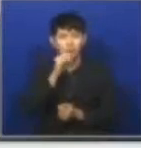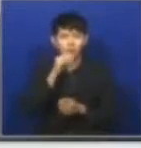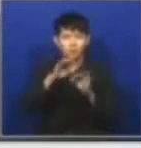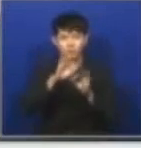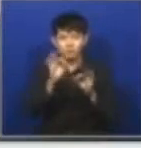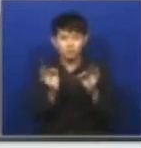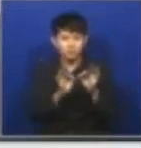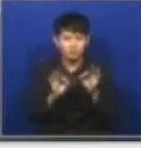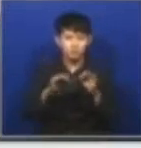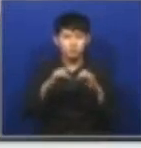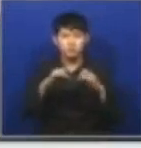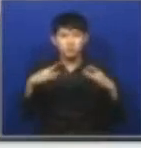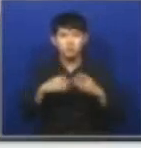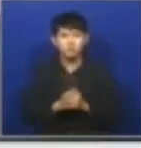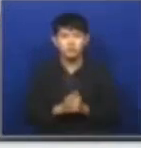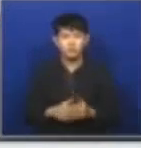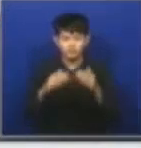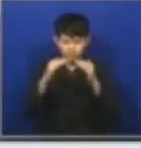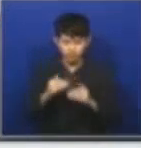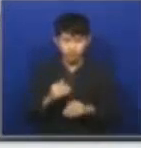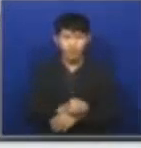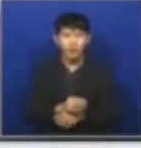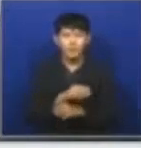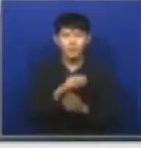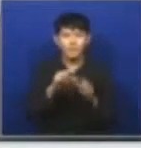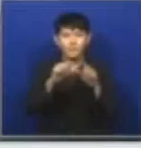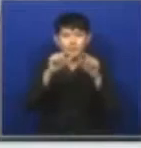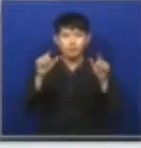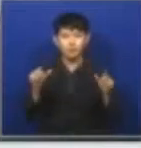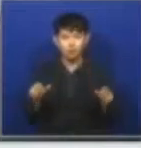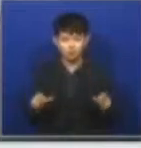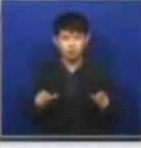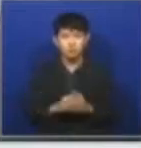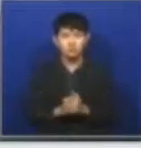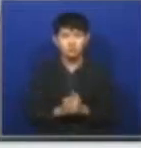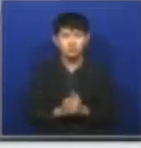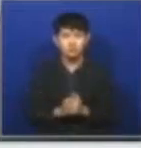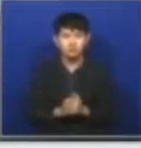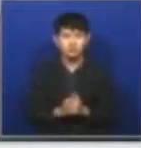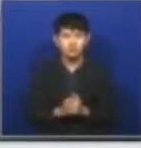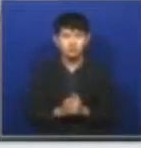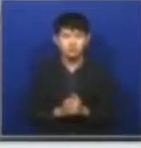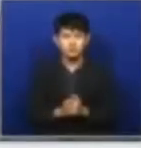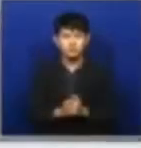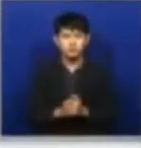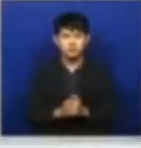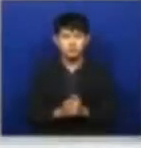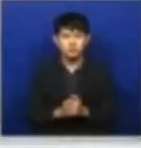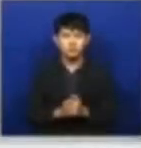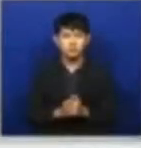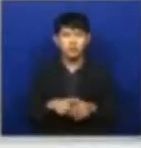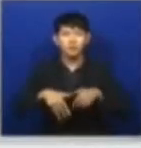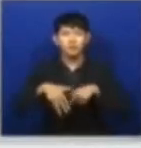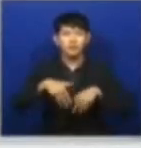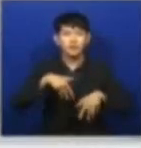งกัน ก็อดี ตกลับมาที่จังหวัดเพชรบูรณ์ครับล่าสุดเนี่ยราษฎรหมู่10ตำบล